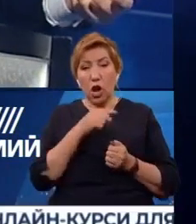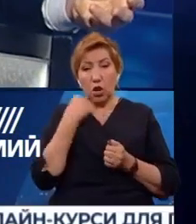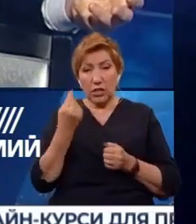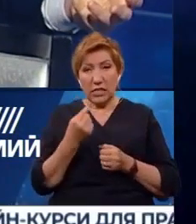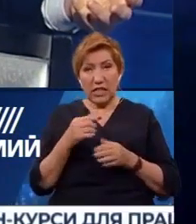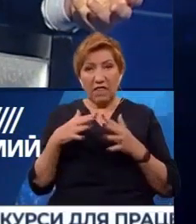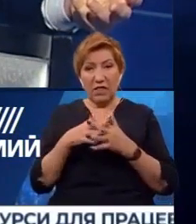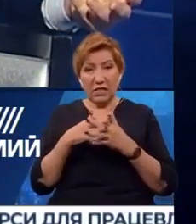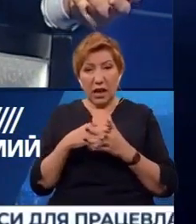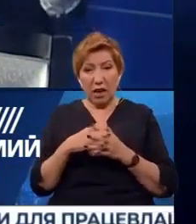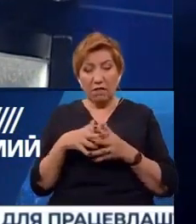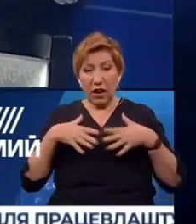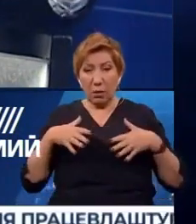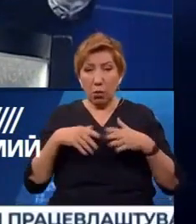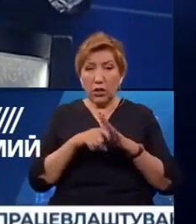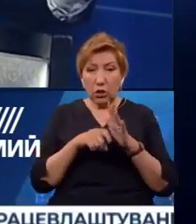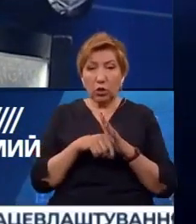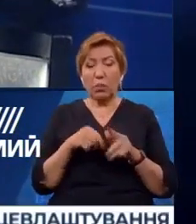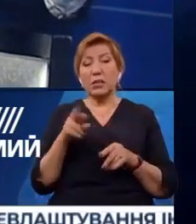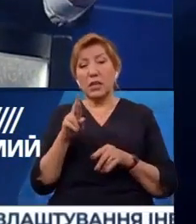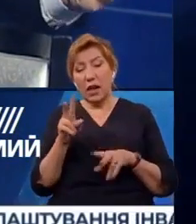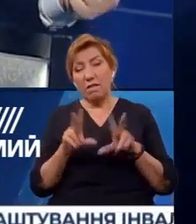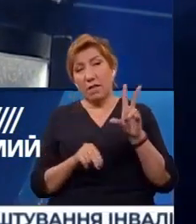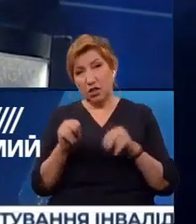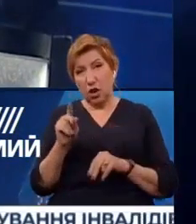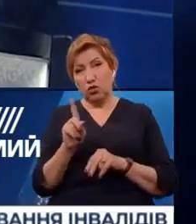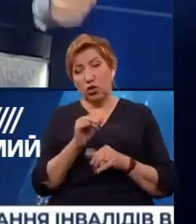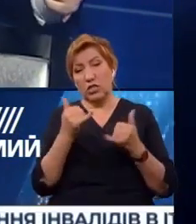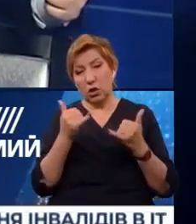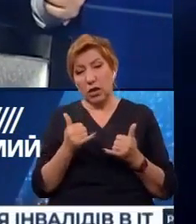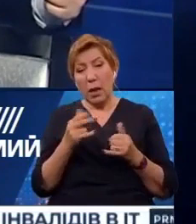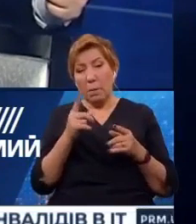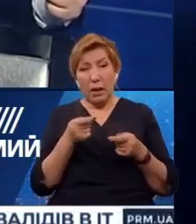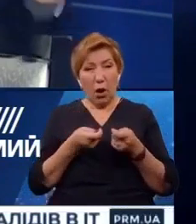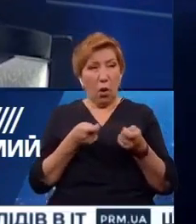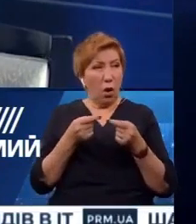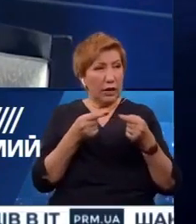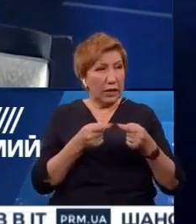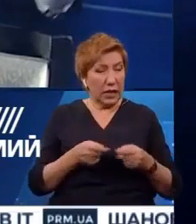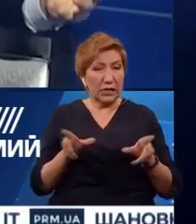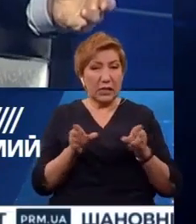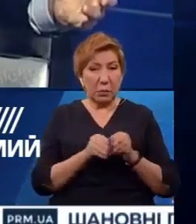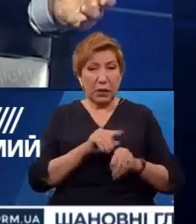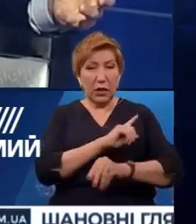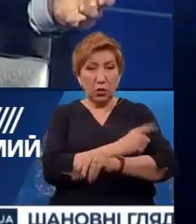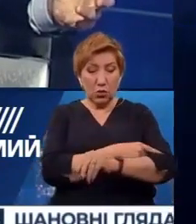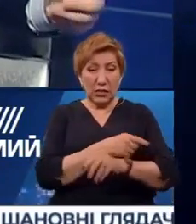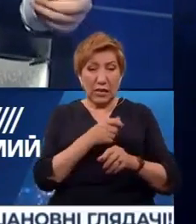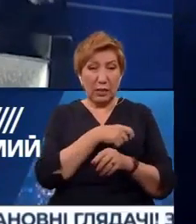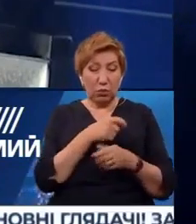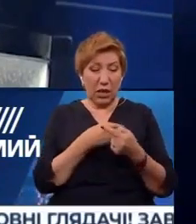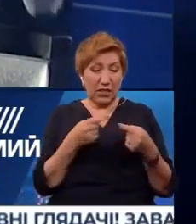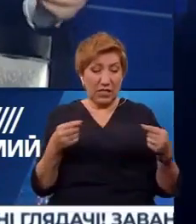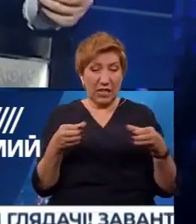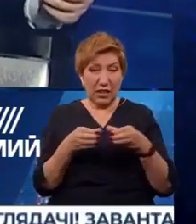російські війська в Криму і на Донбасі. Тому я вважаю, що сьогодні при координації спільних зусиль оцих депутатів з різних